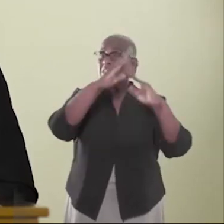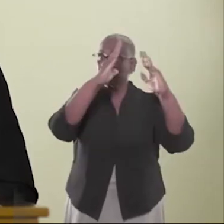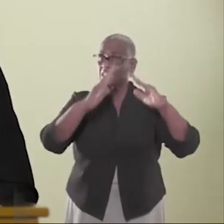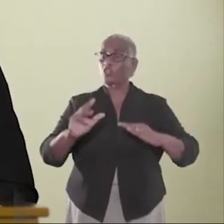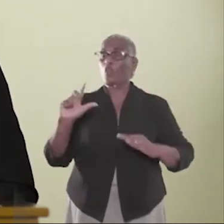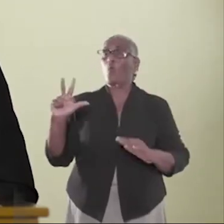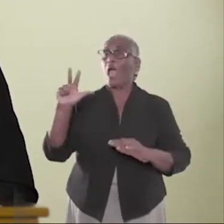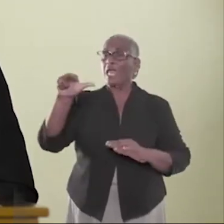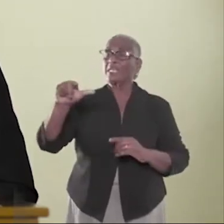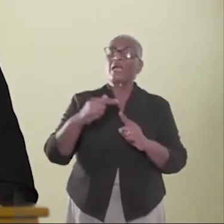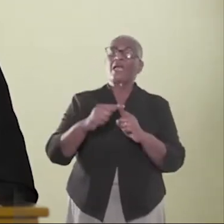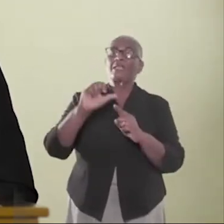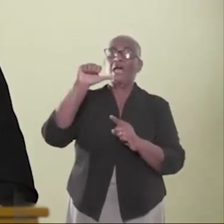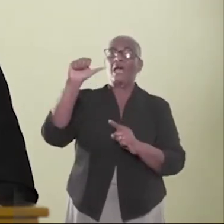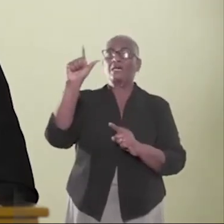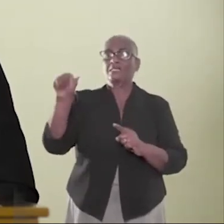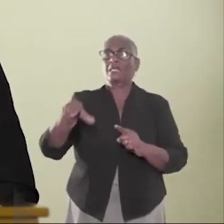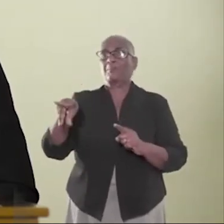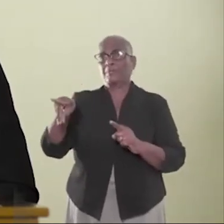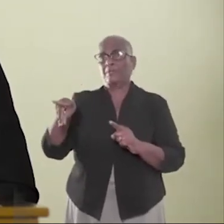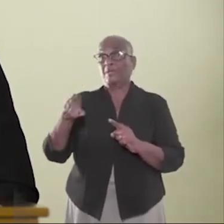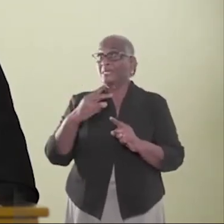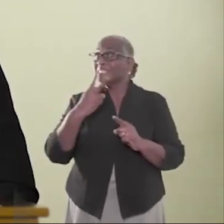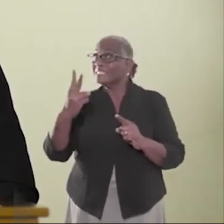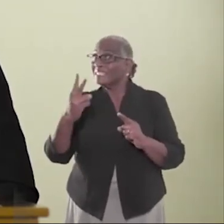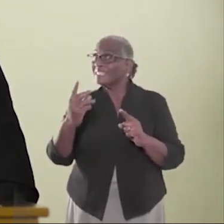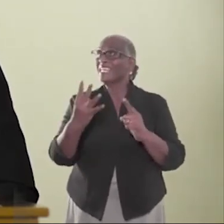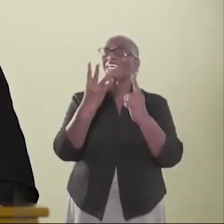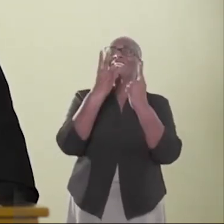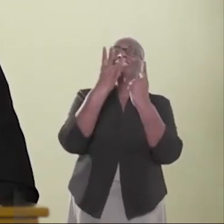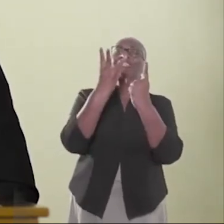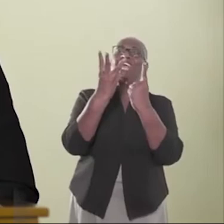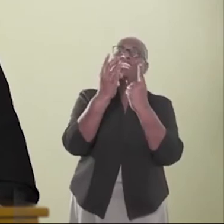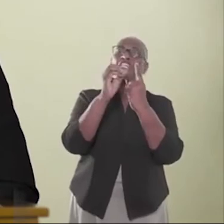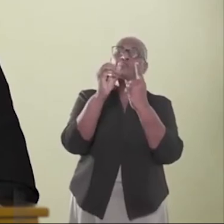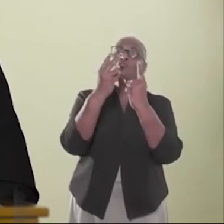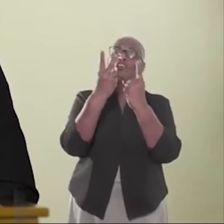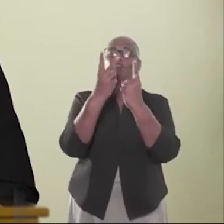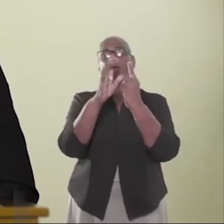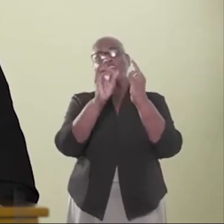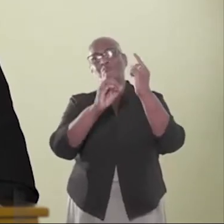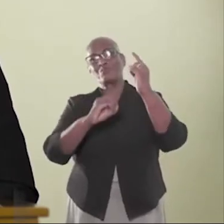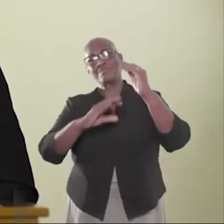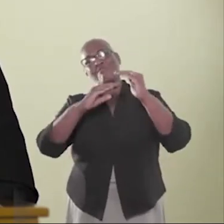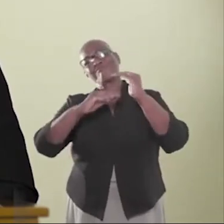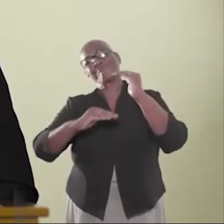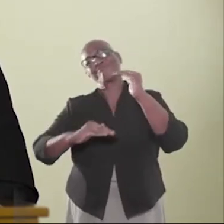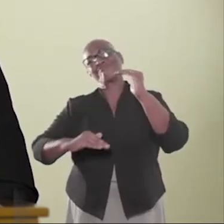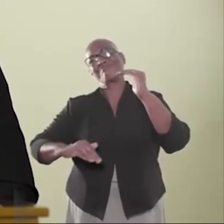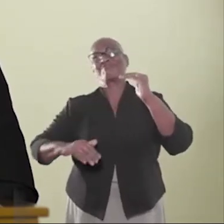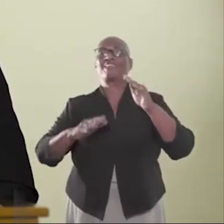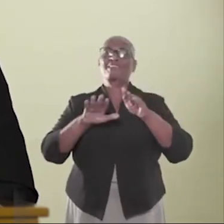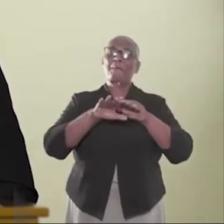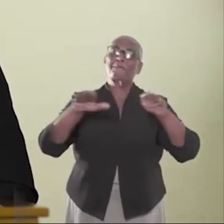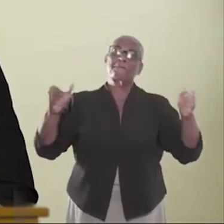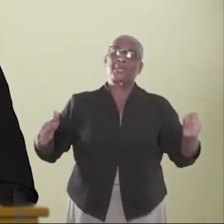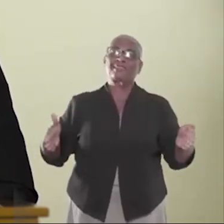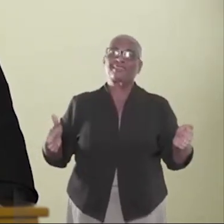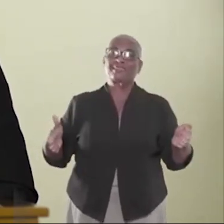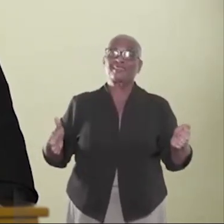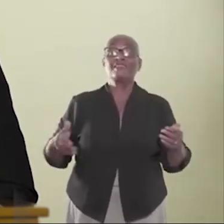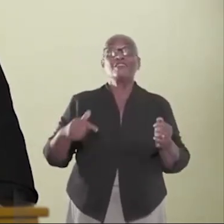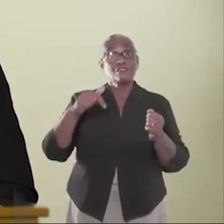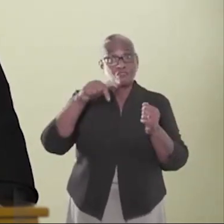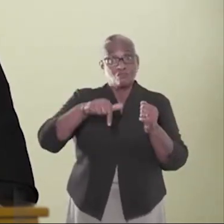van het Wanika ziekenhuis AZP. Dat is een daling van 13% naar 12% van de landelijke